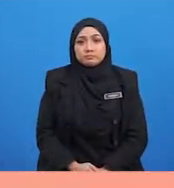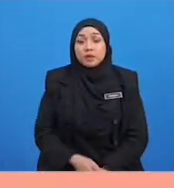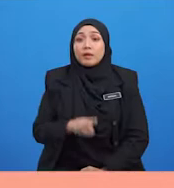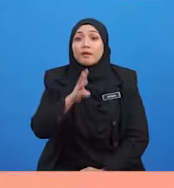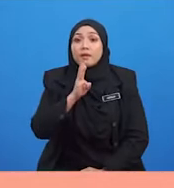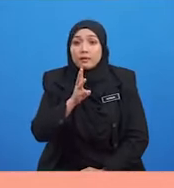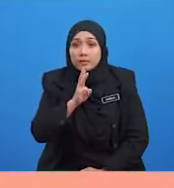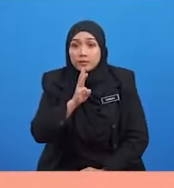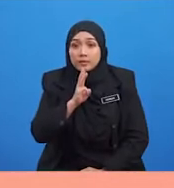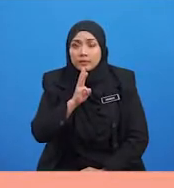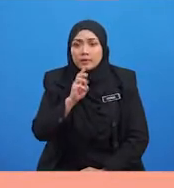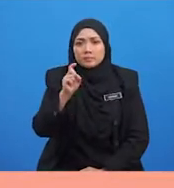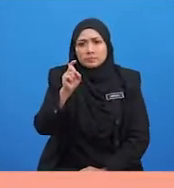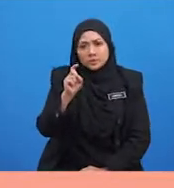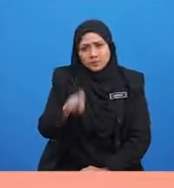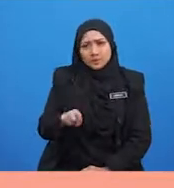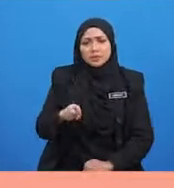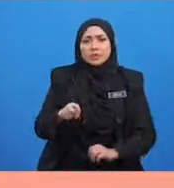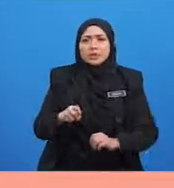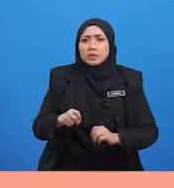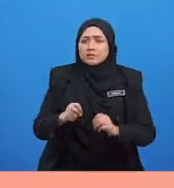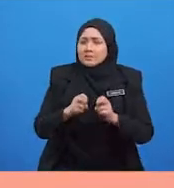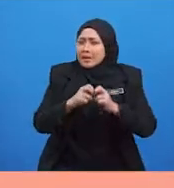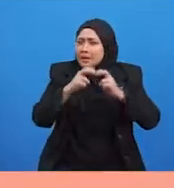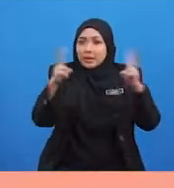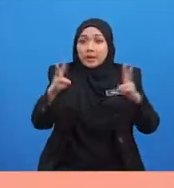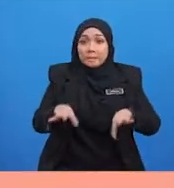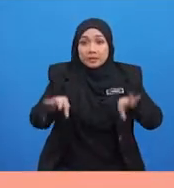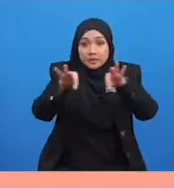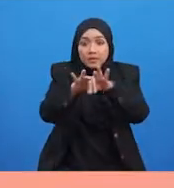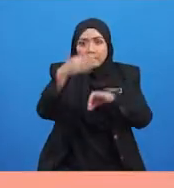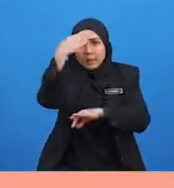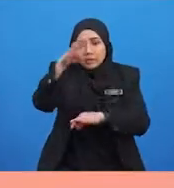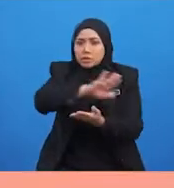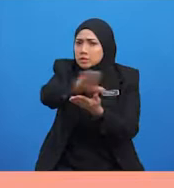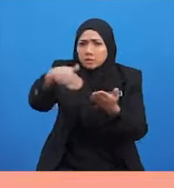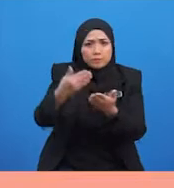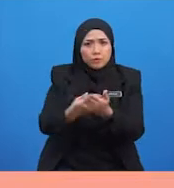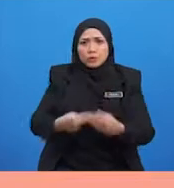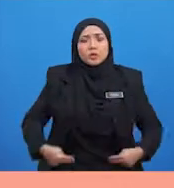Air merupakan unsur yang sangat penting bagi semua kehidupan.